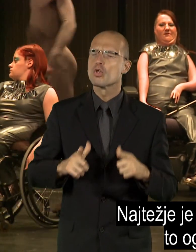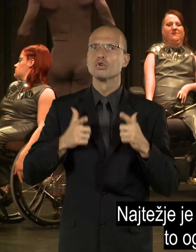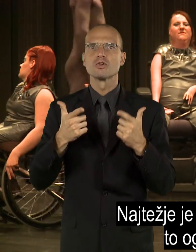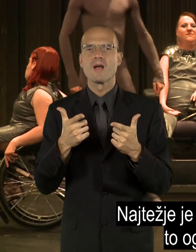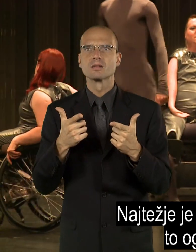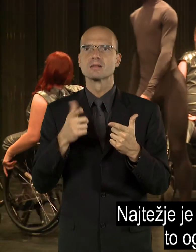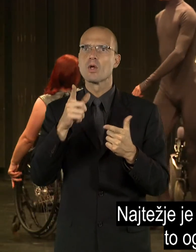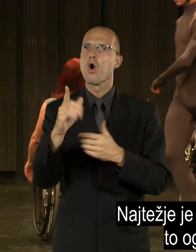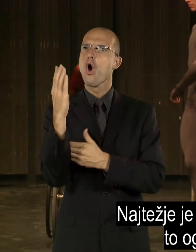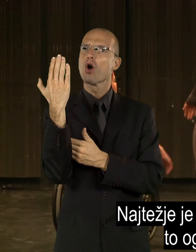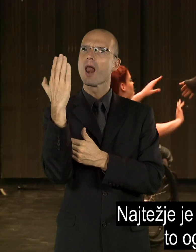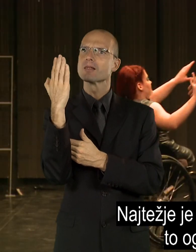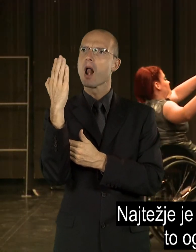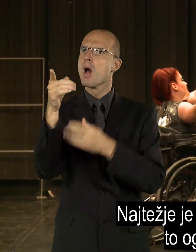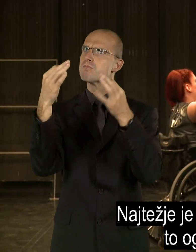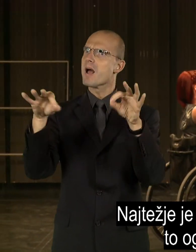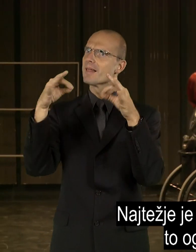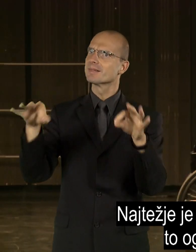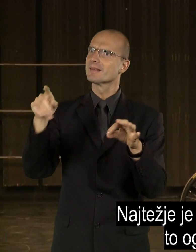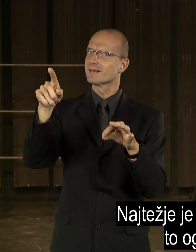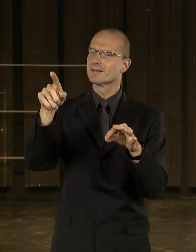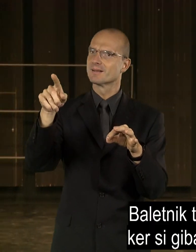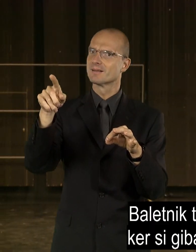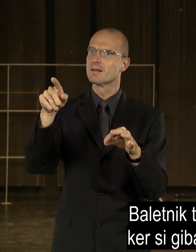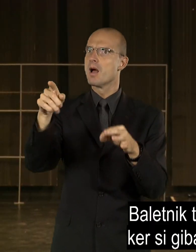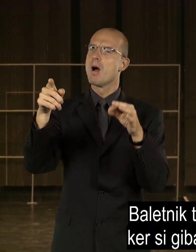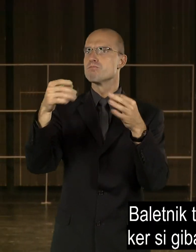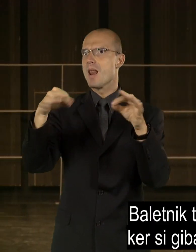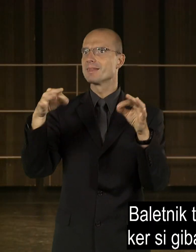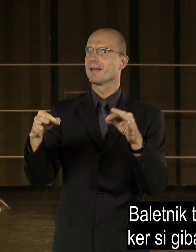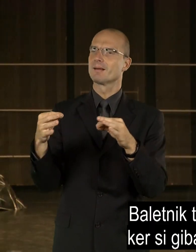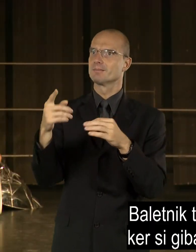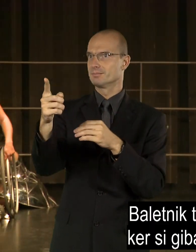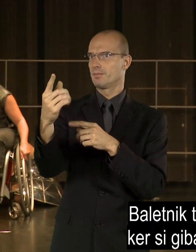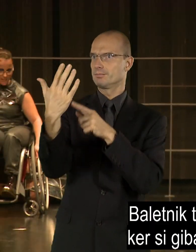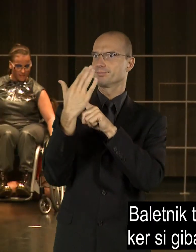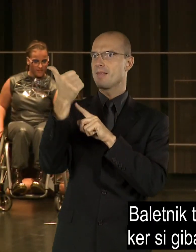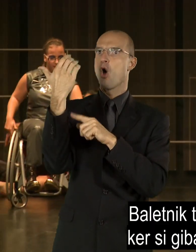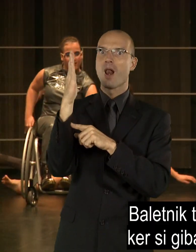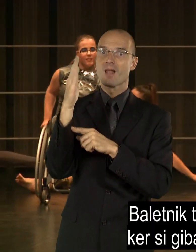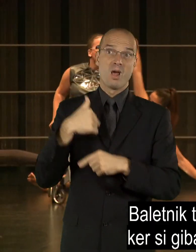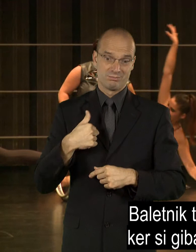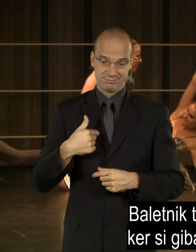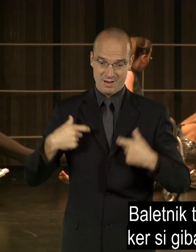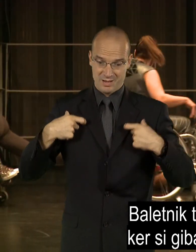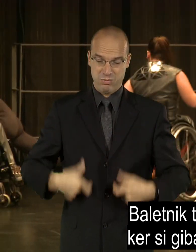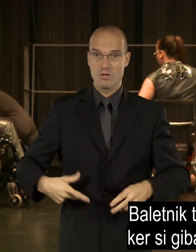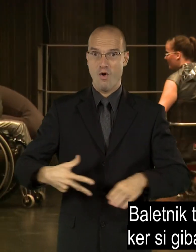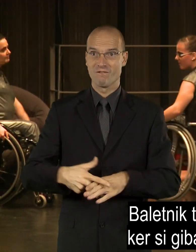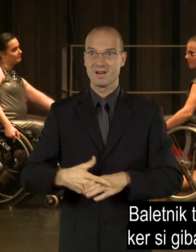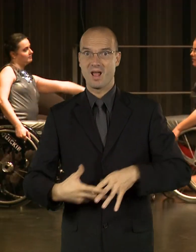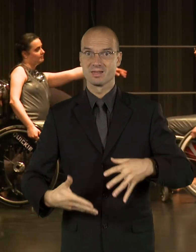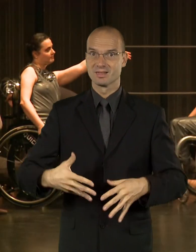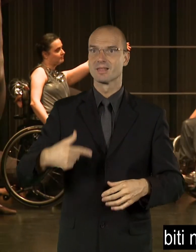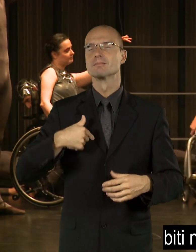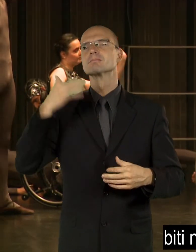podoživljati to ogledalo, baletnik ti predstavlja neko ogledalo, ker si gibalno oviran in pač so